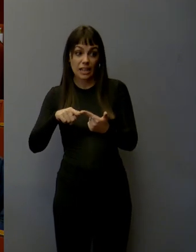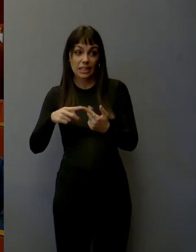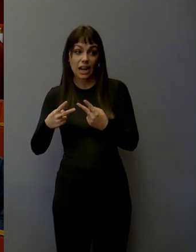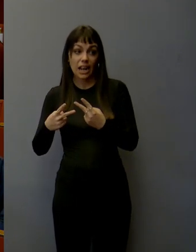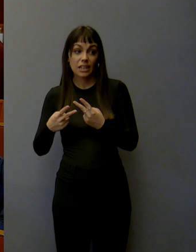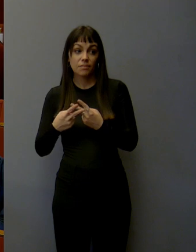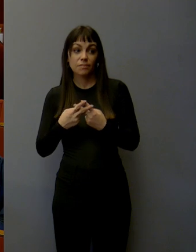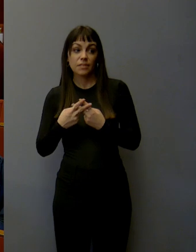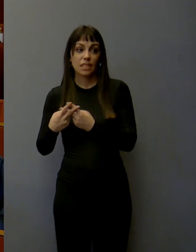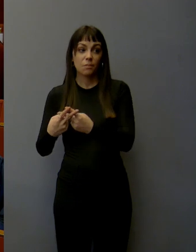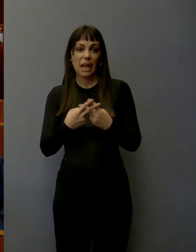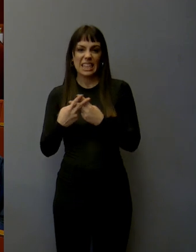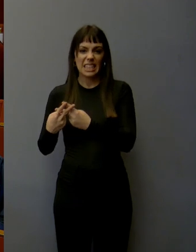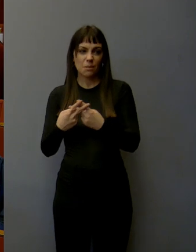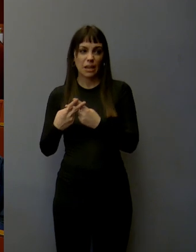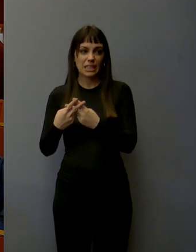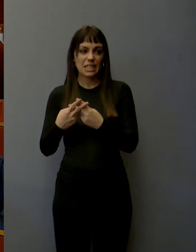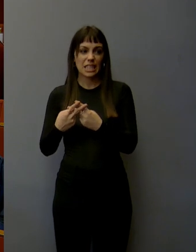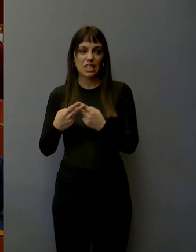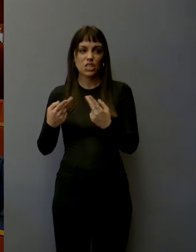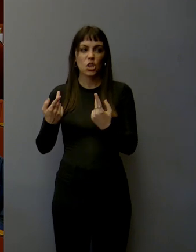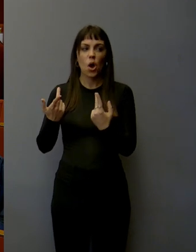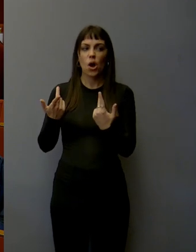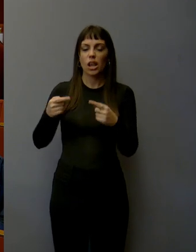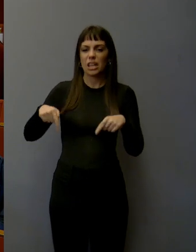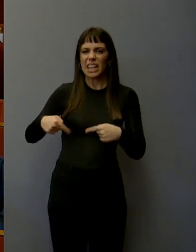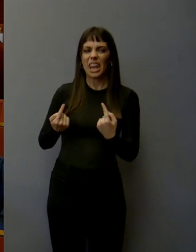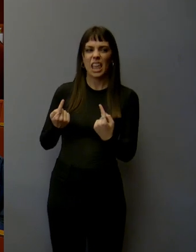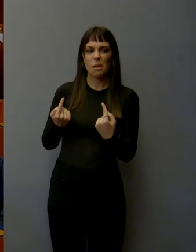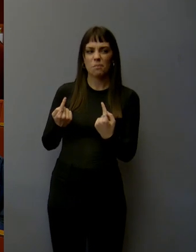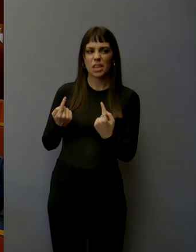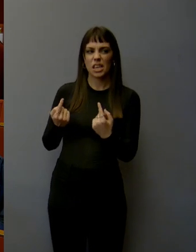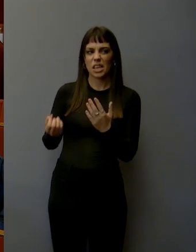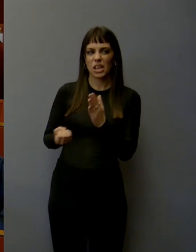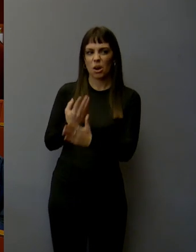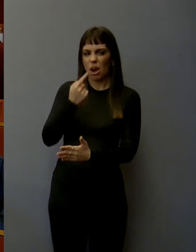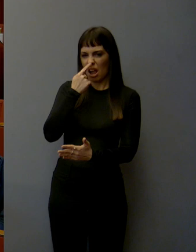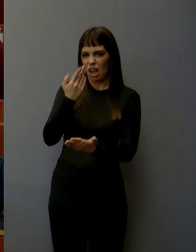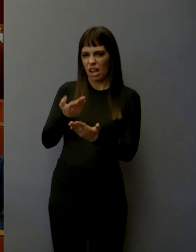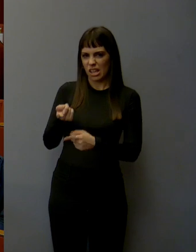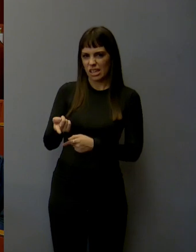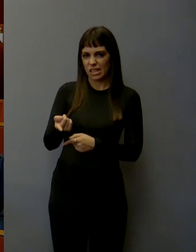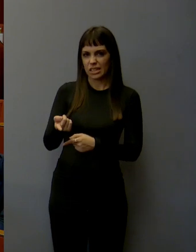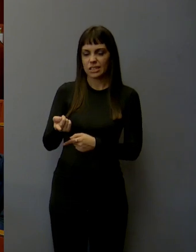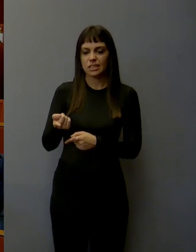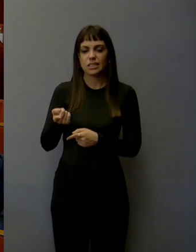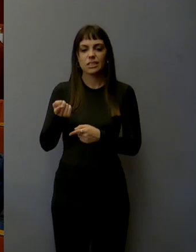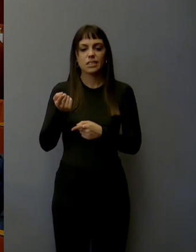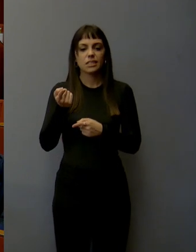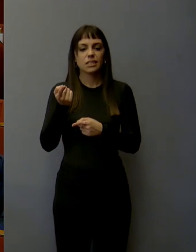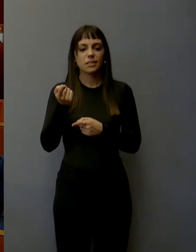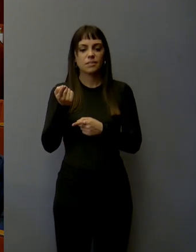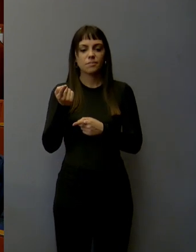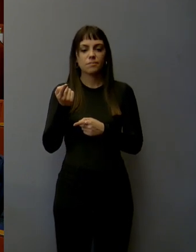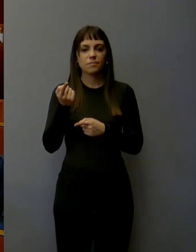arte infatti nelle cinque pagine dedicate nell'allegato numero A1 del dup alla sicurezza su cinque